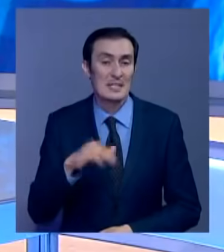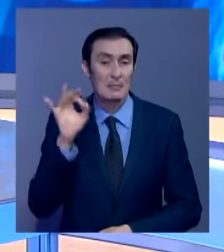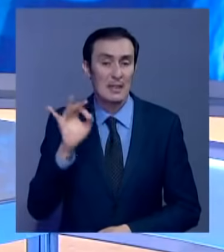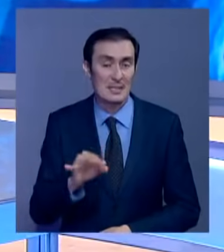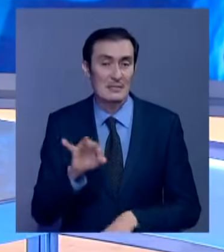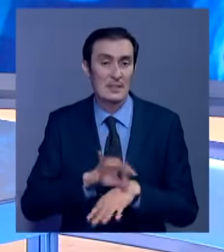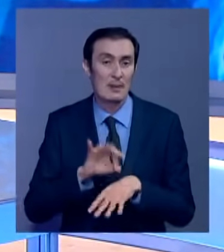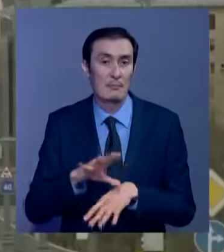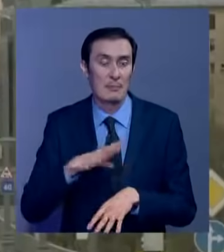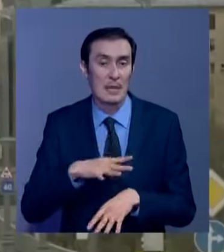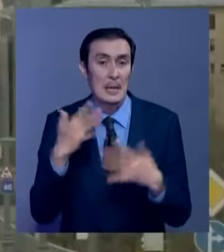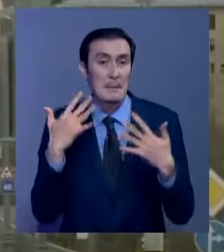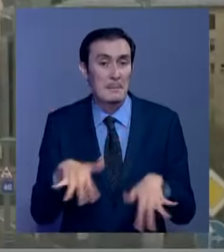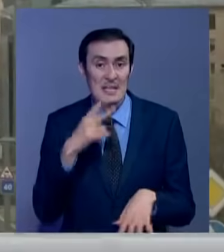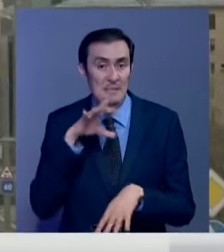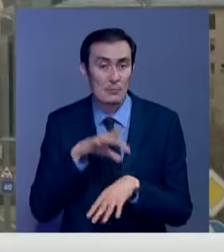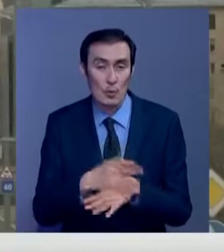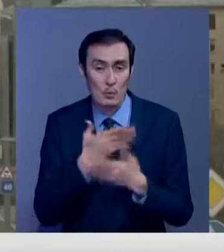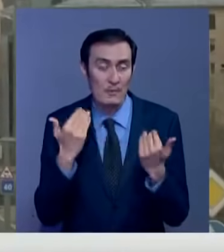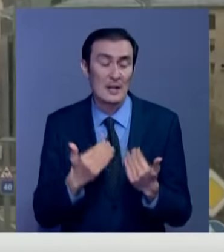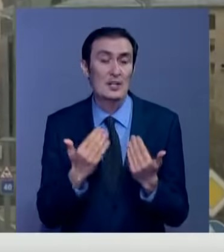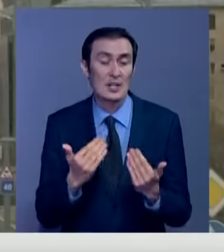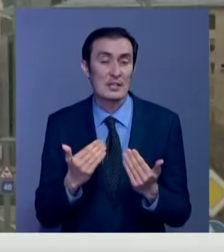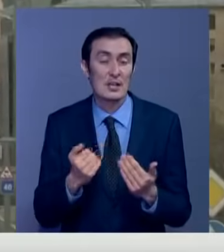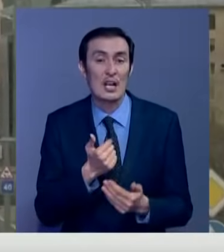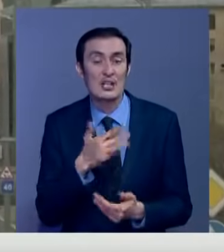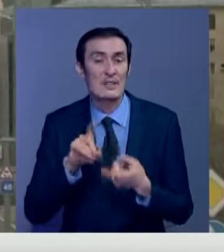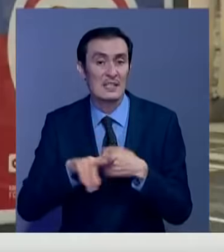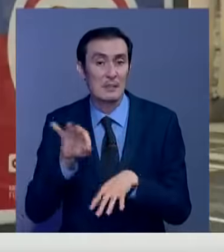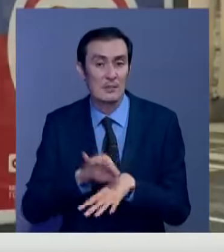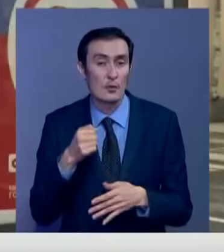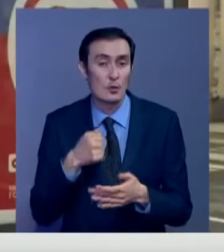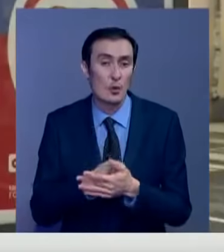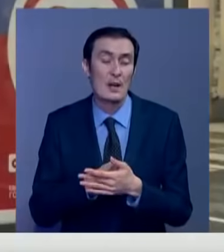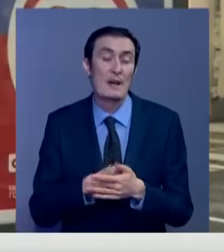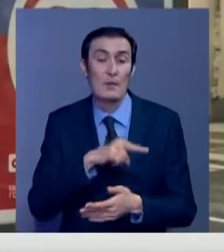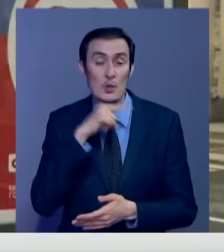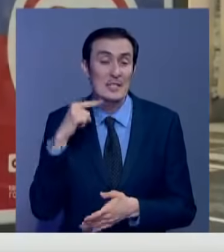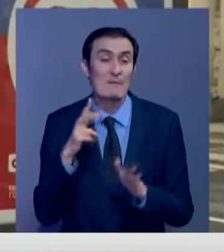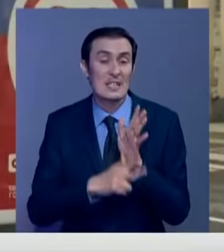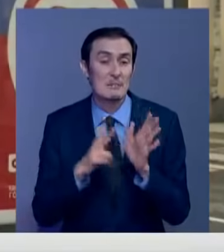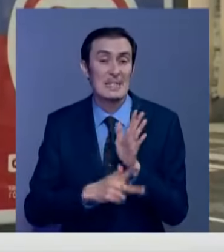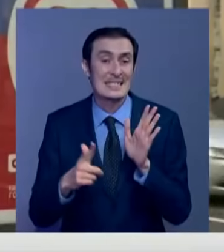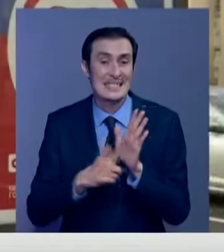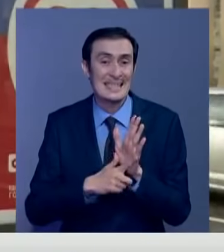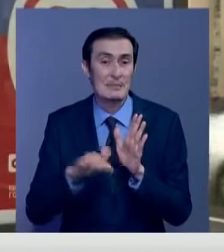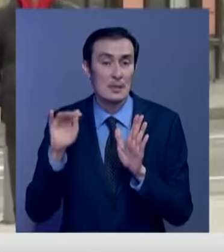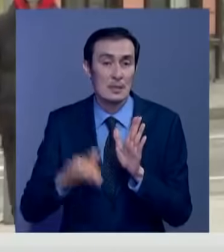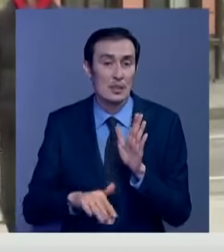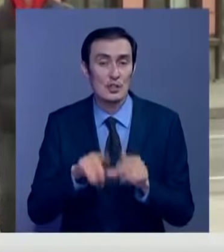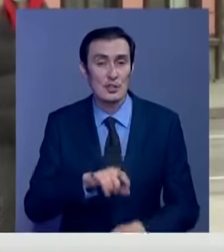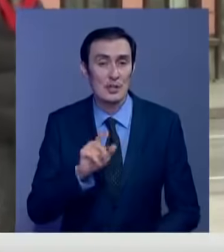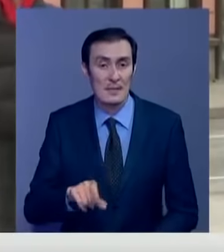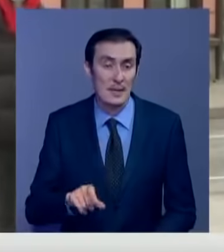пациентов заболевание протекало без симптомов. Всего число заболевших в России достигло более 87